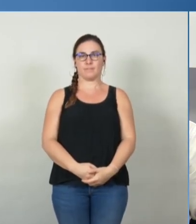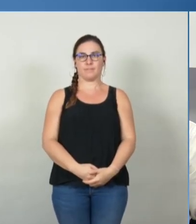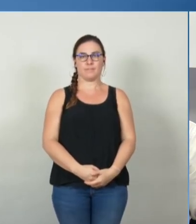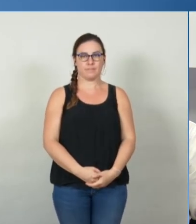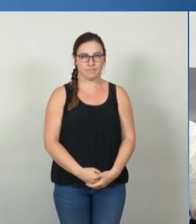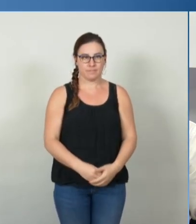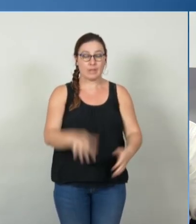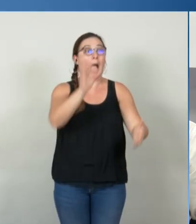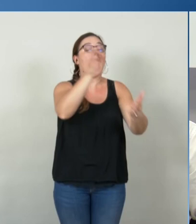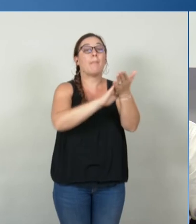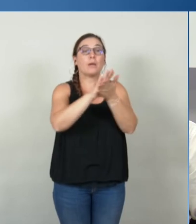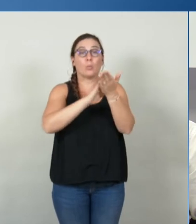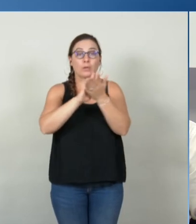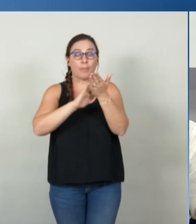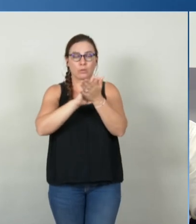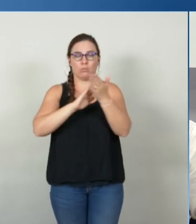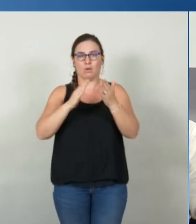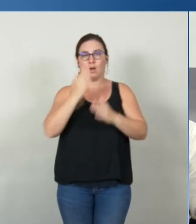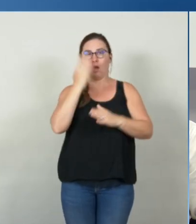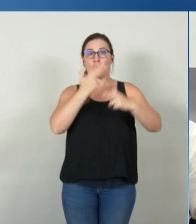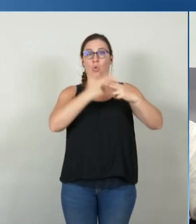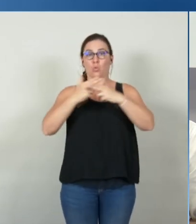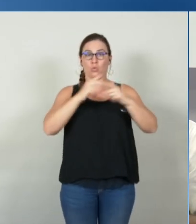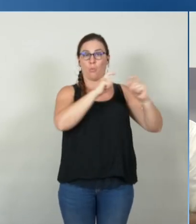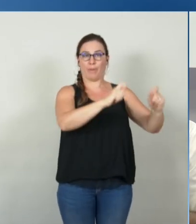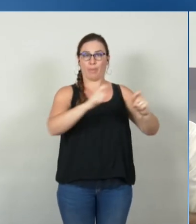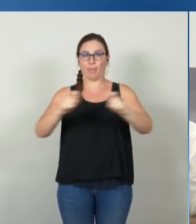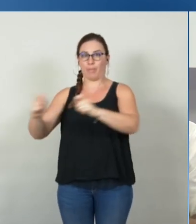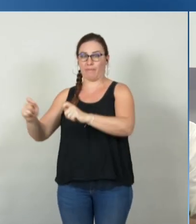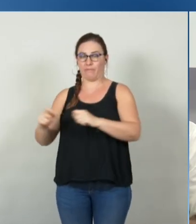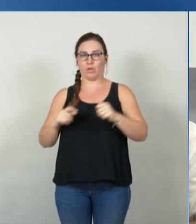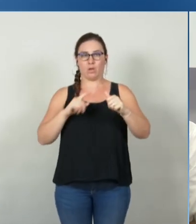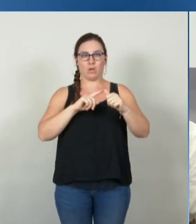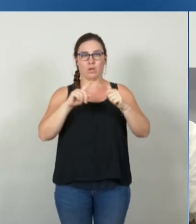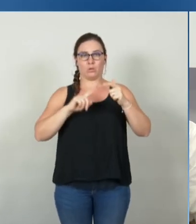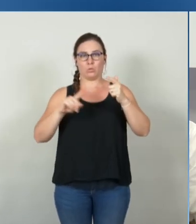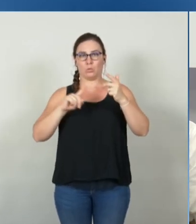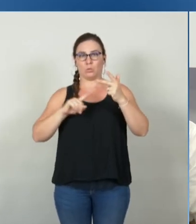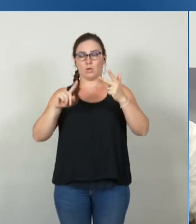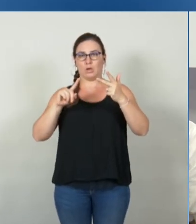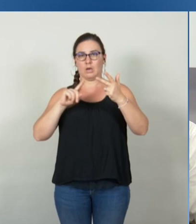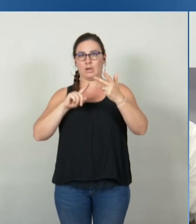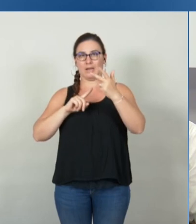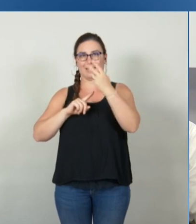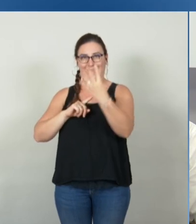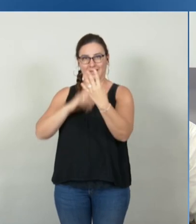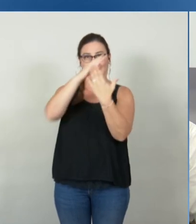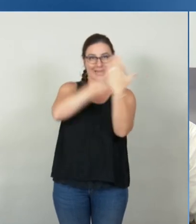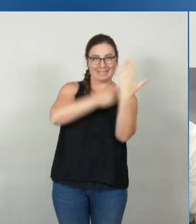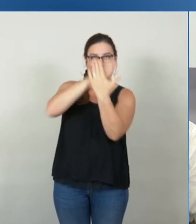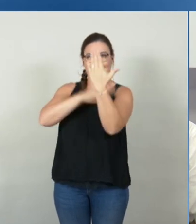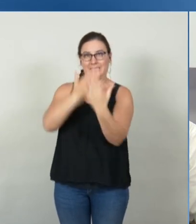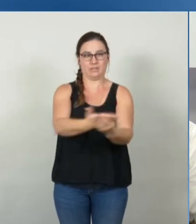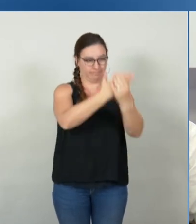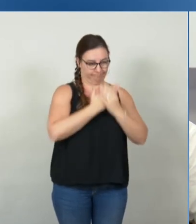ah oui oui pardon donc il faut faire des désignations donc il y a un deux trois quatre listes déposées